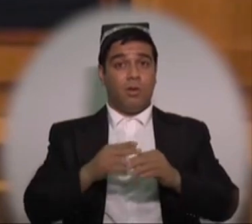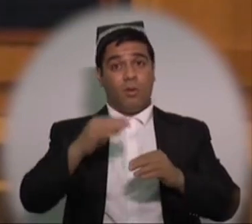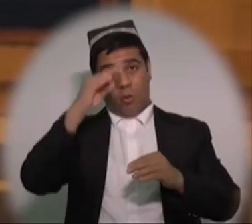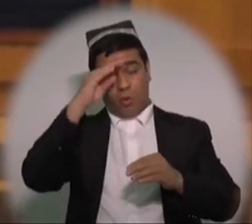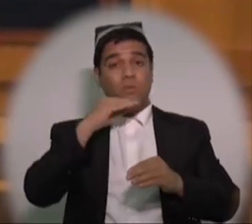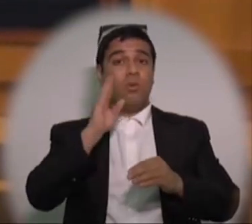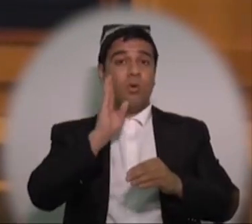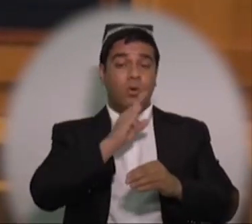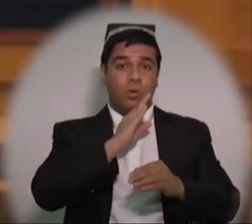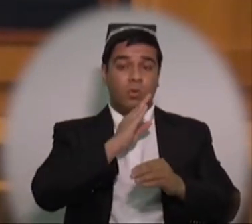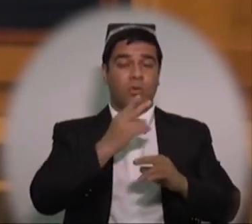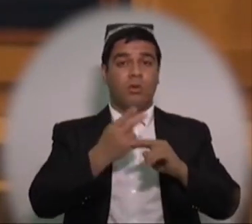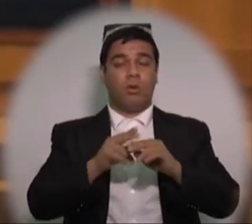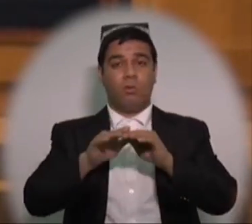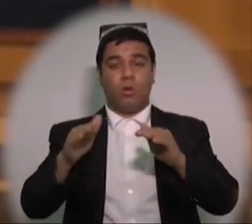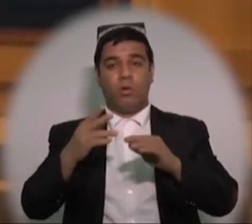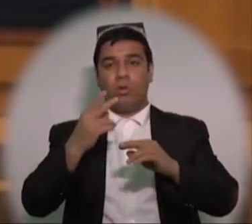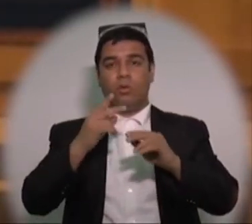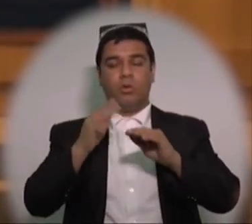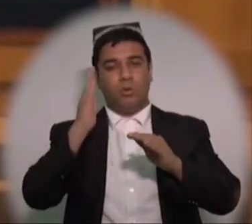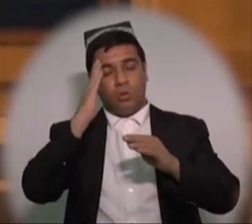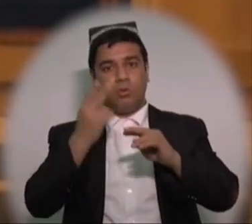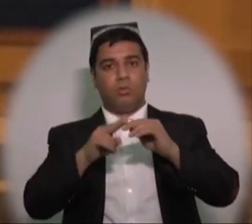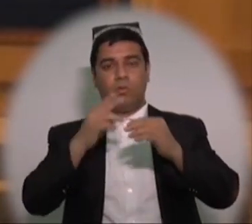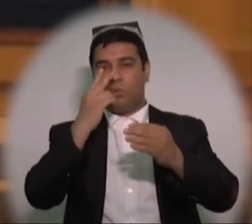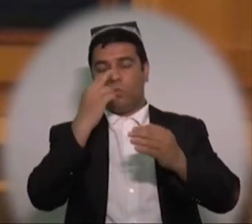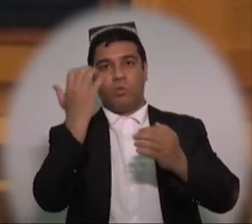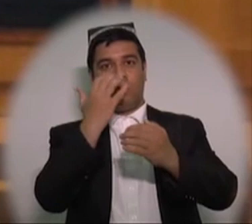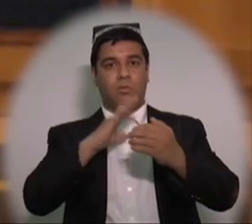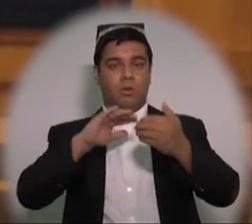Bolalarga ota-ona birga yotadigan joyini ko'z-ko'z qilish yo'q bo'lgan.